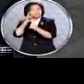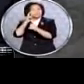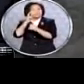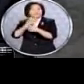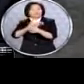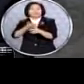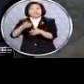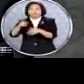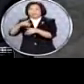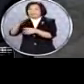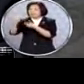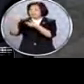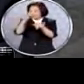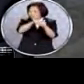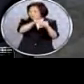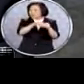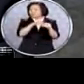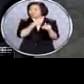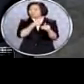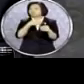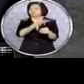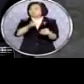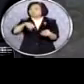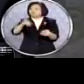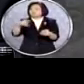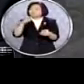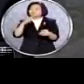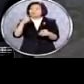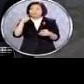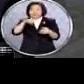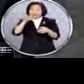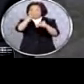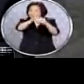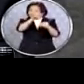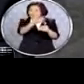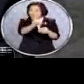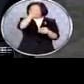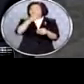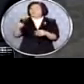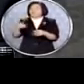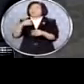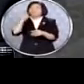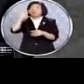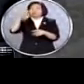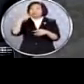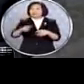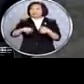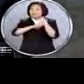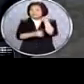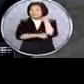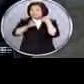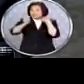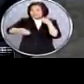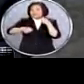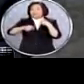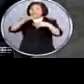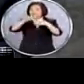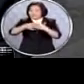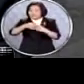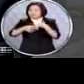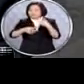可以去执政，来重建人民对于司法的信任？因为司法是一国